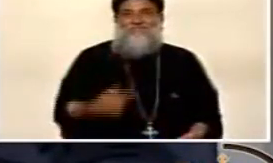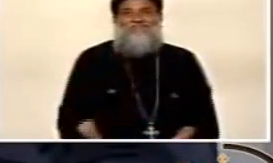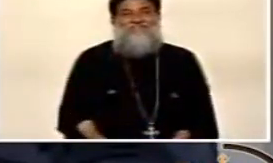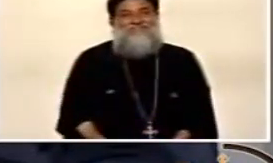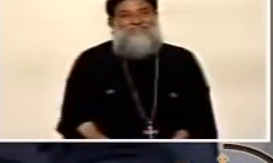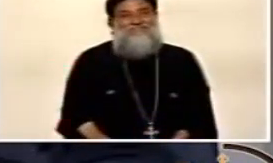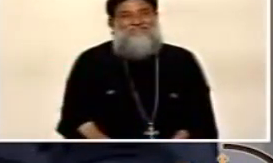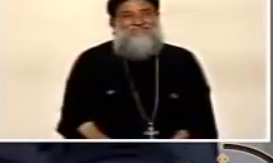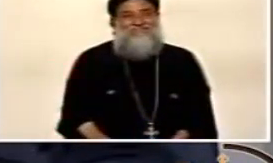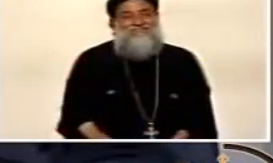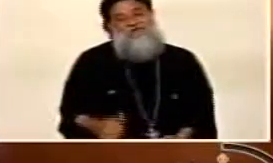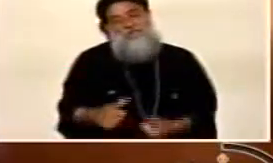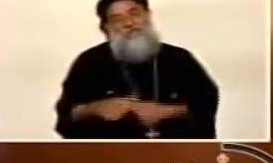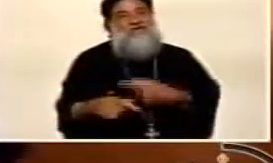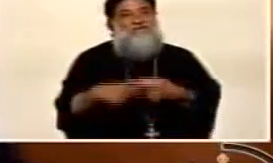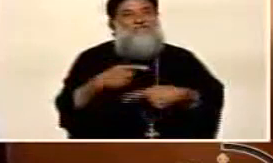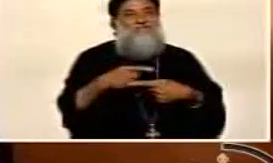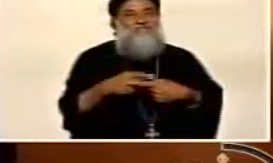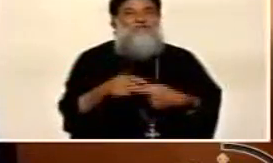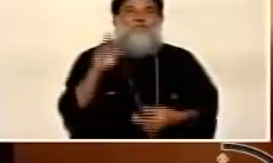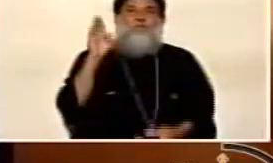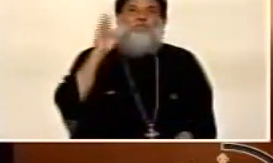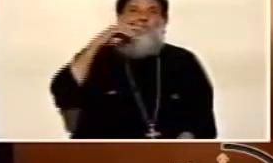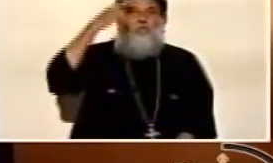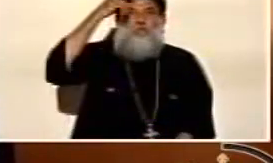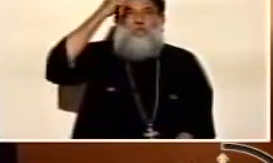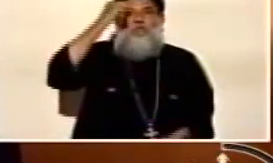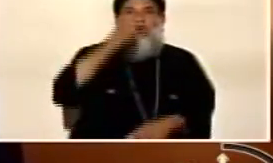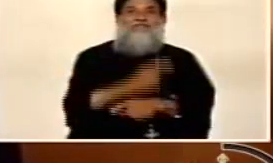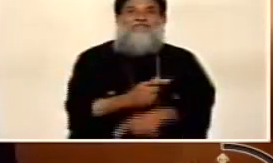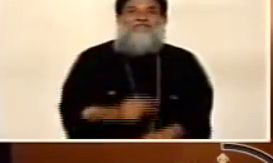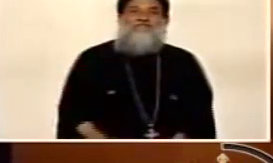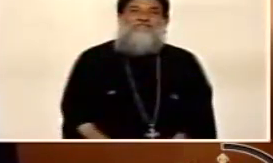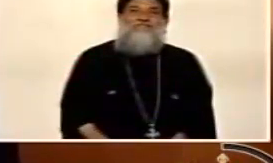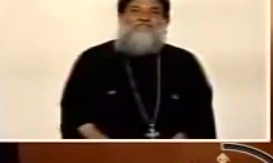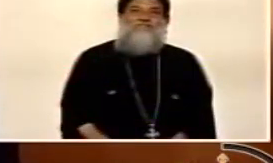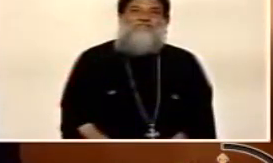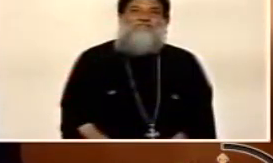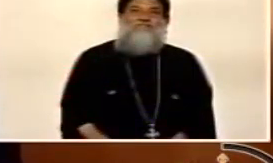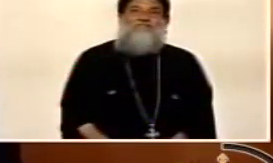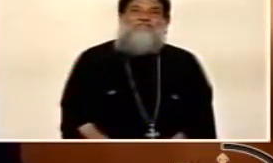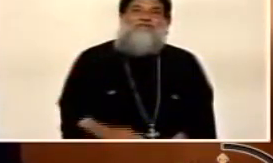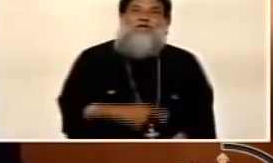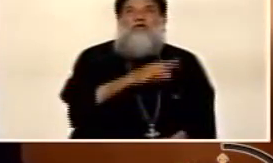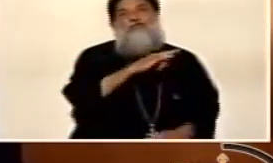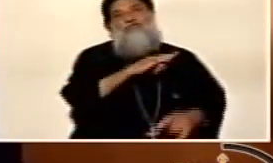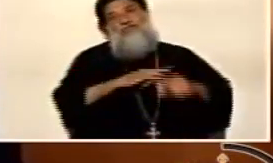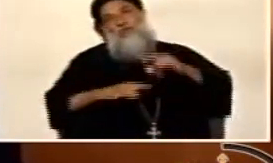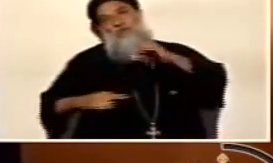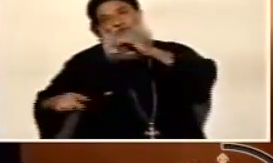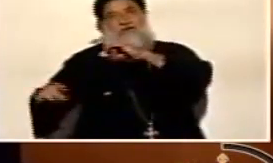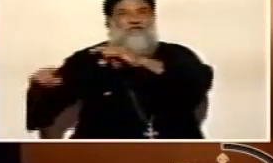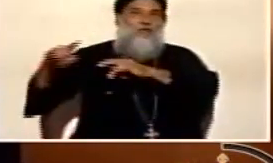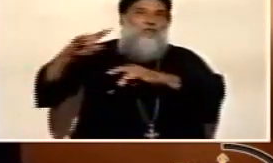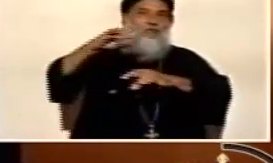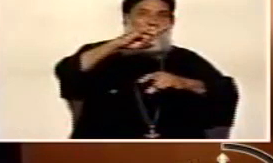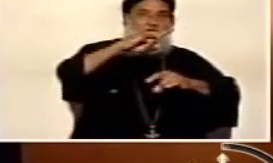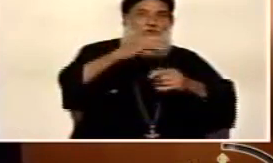بقى بيكمل رسالة معلمنا بولس إن احنا بندور على الكنز المخفى